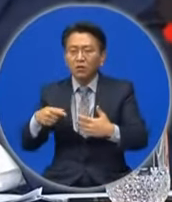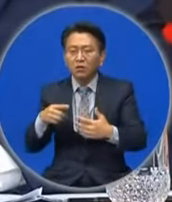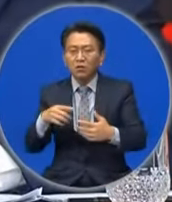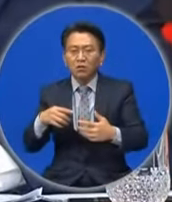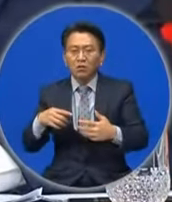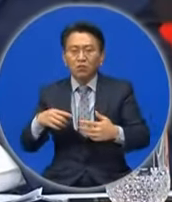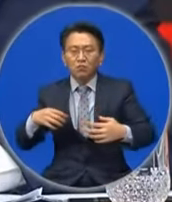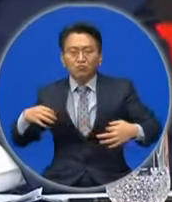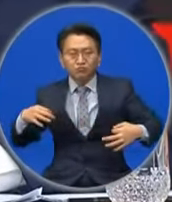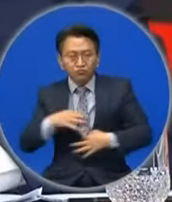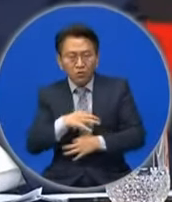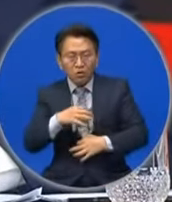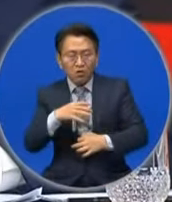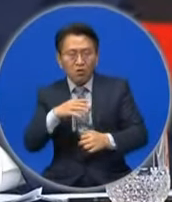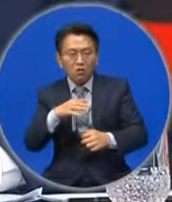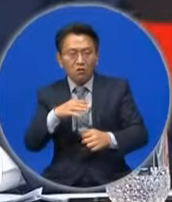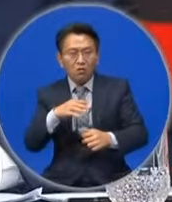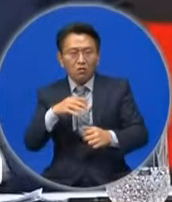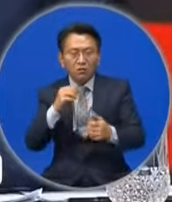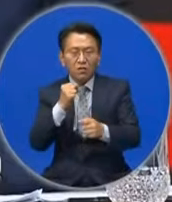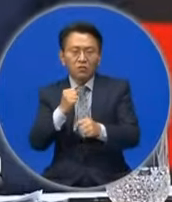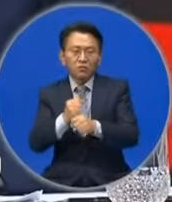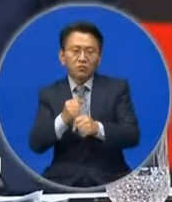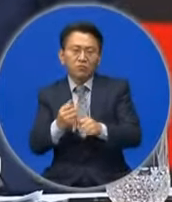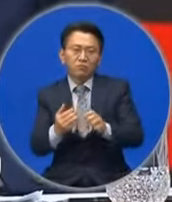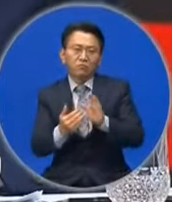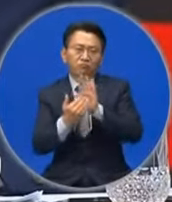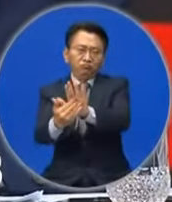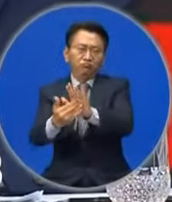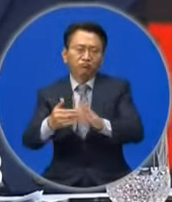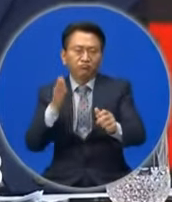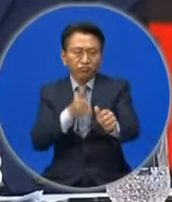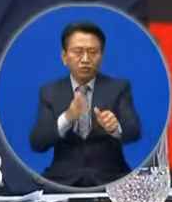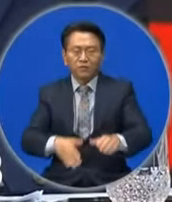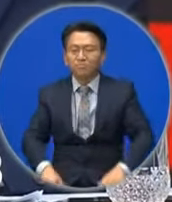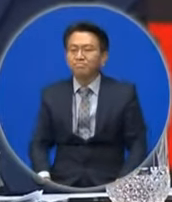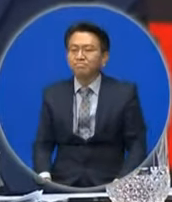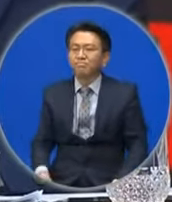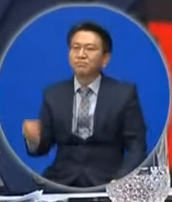대해서 당당히 맞서서 잘 이겨내시기를 바랍니다. 네. 그리고 이제